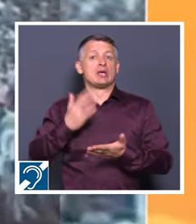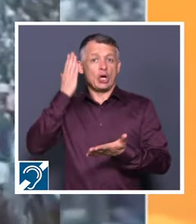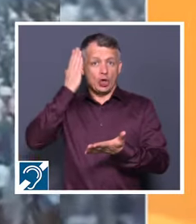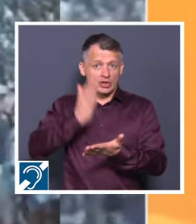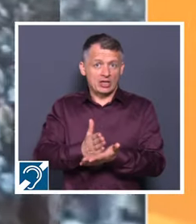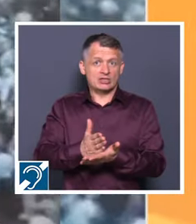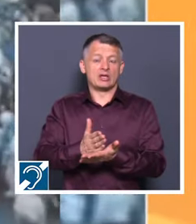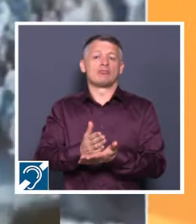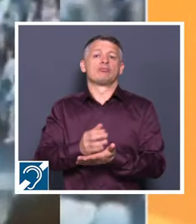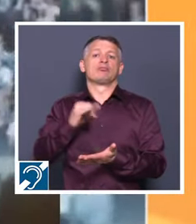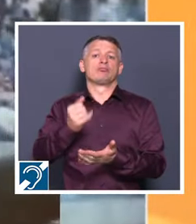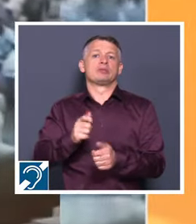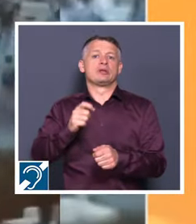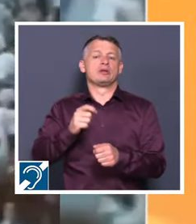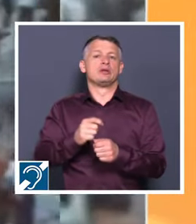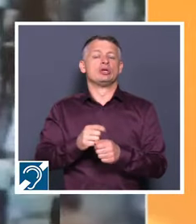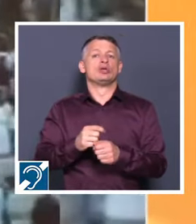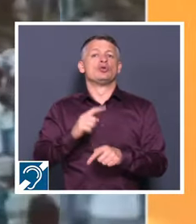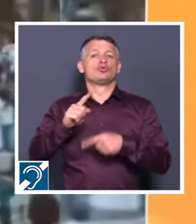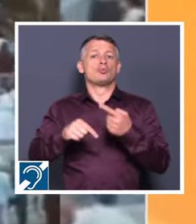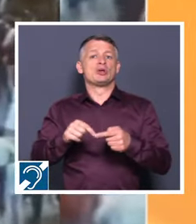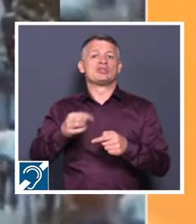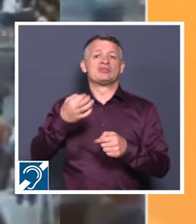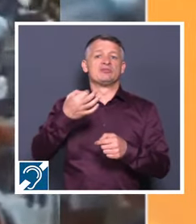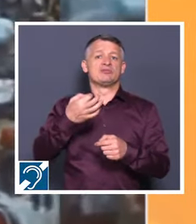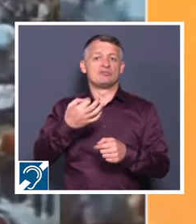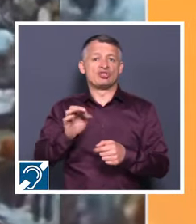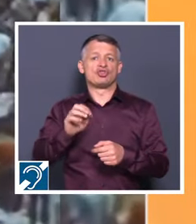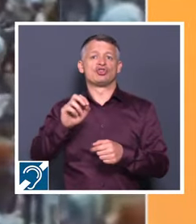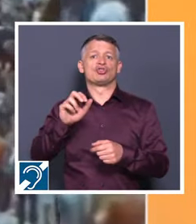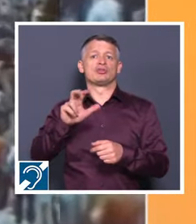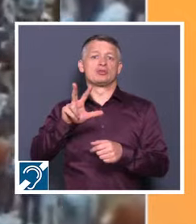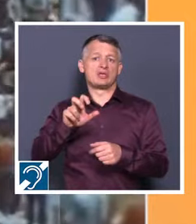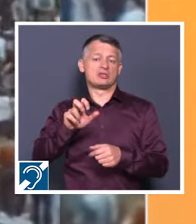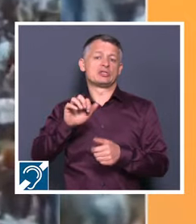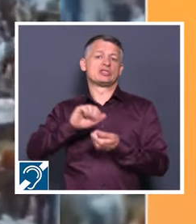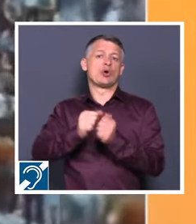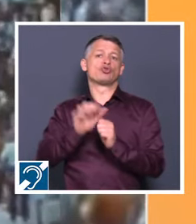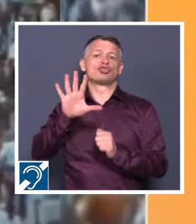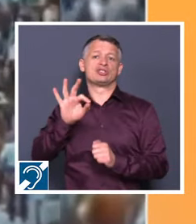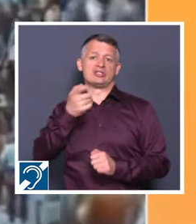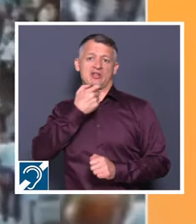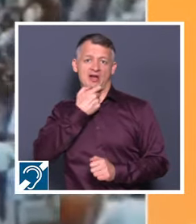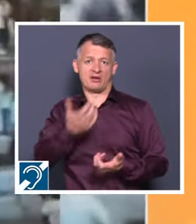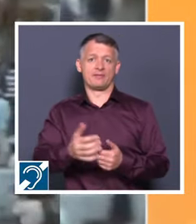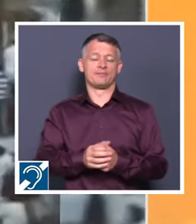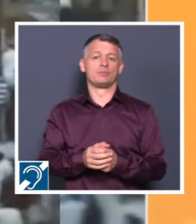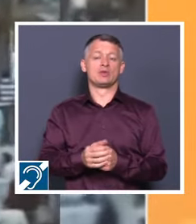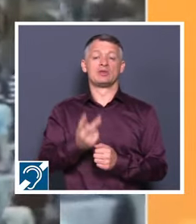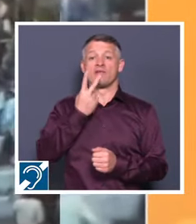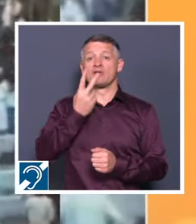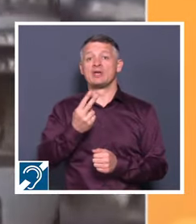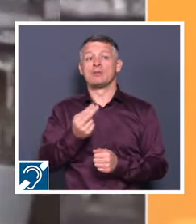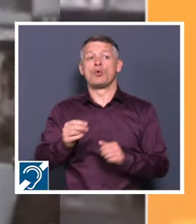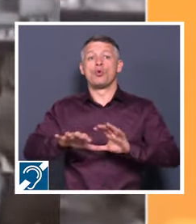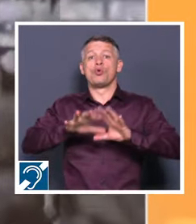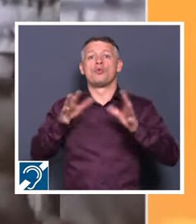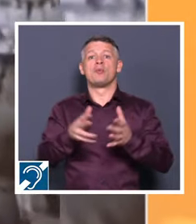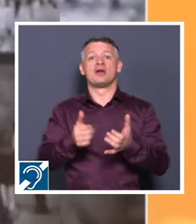ani, la 10 ani sau la 50 de ani. Pe de altă parte, trăim totuși într-o lume reală în care vedem cum se